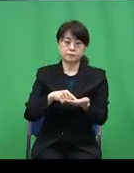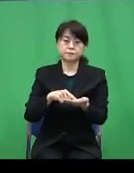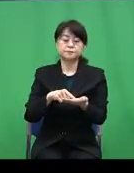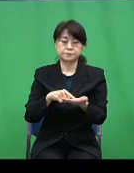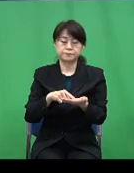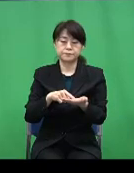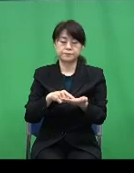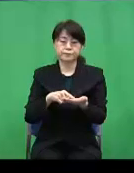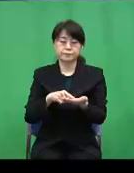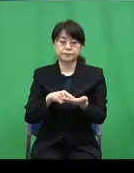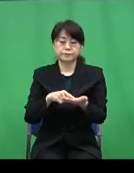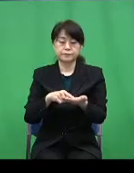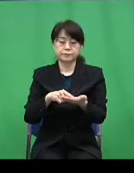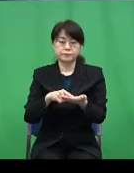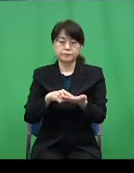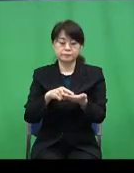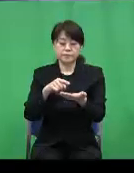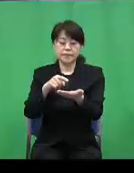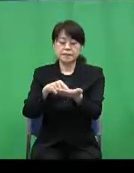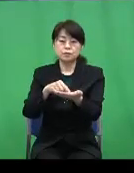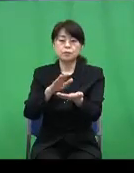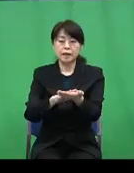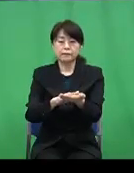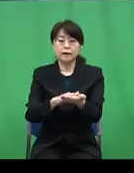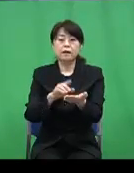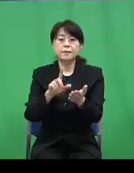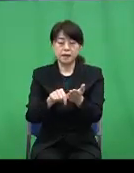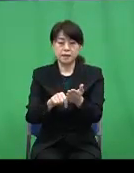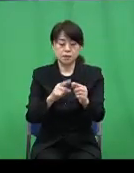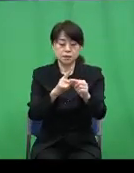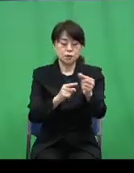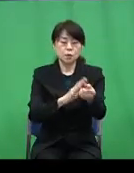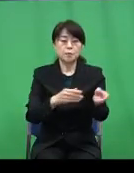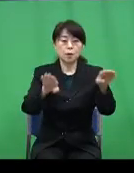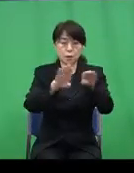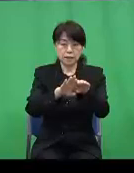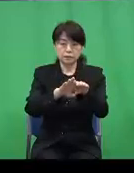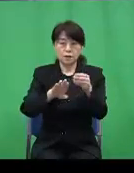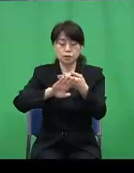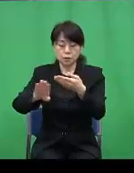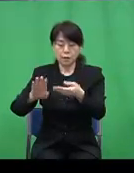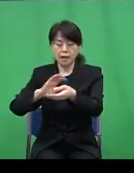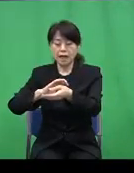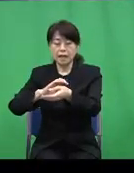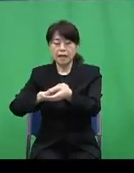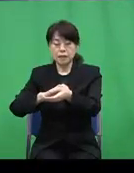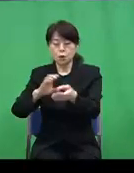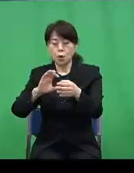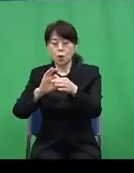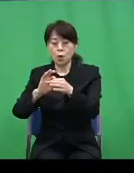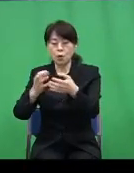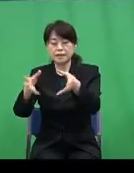していただく。で、そういう申告がありますと、中央病院その他医療機関と連携してです